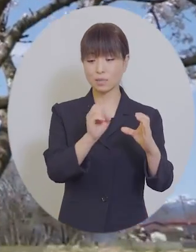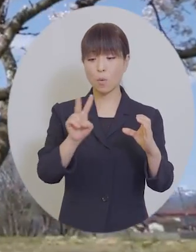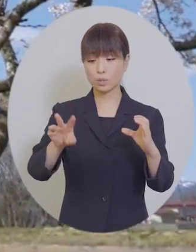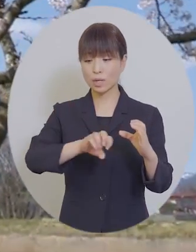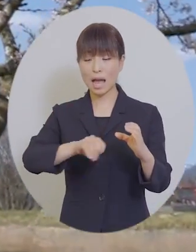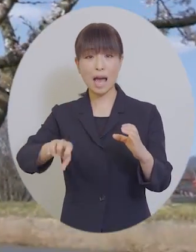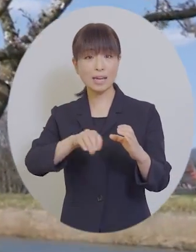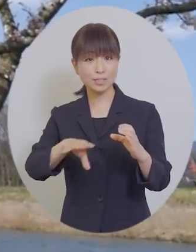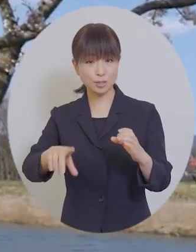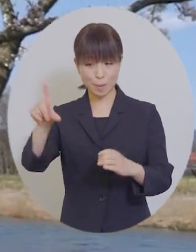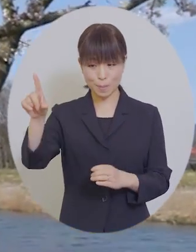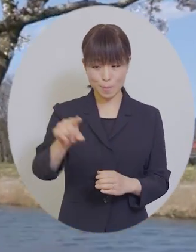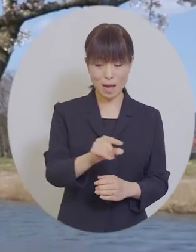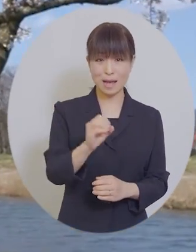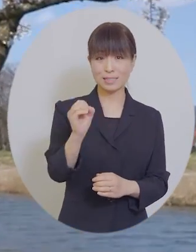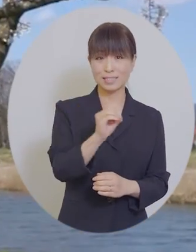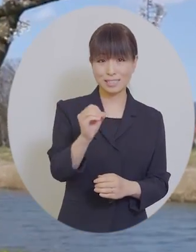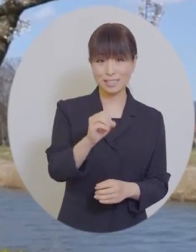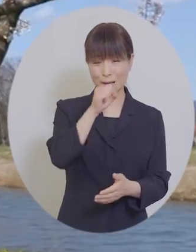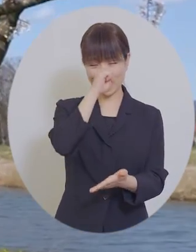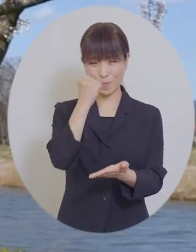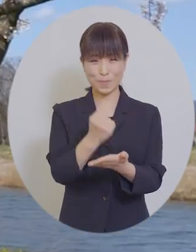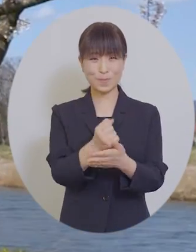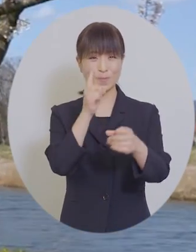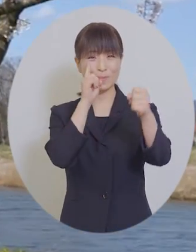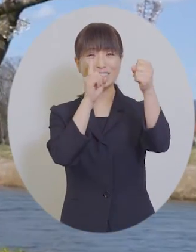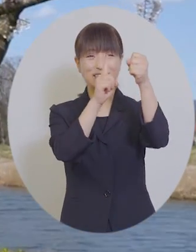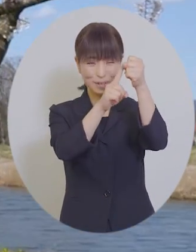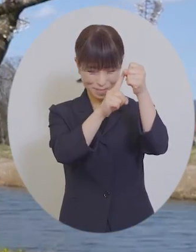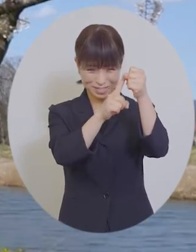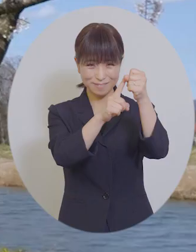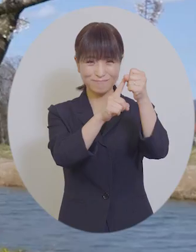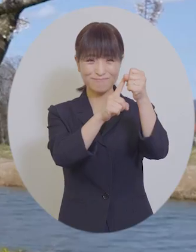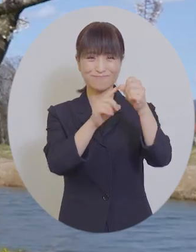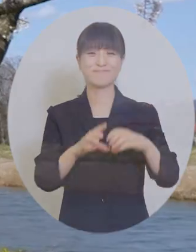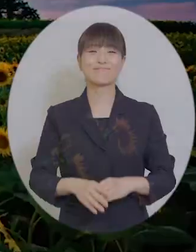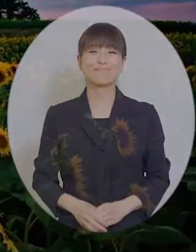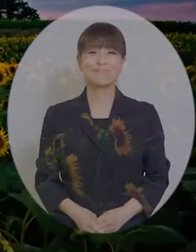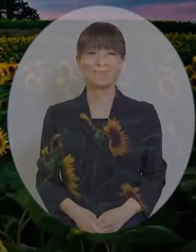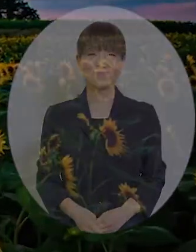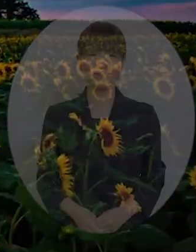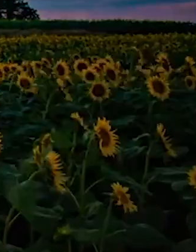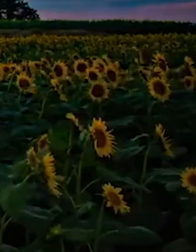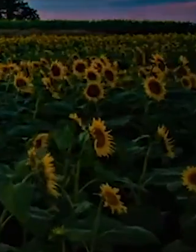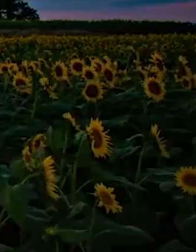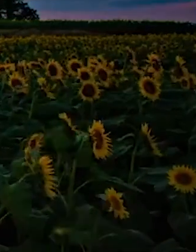酸化炭素排出量実質ゼロの目標達成を目指していきます。